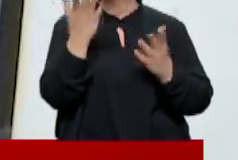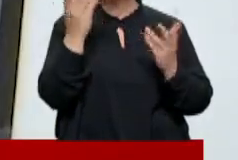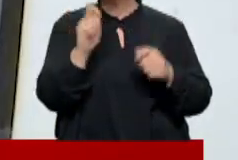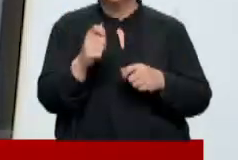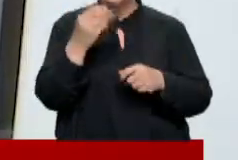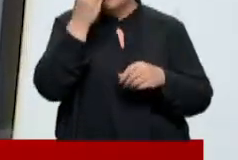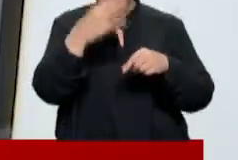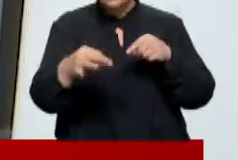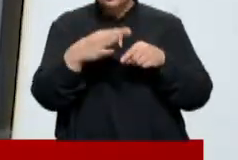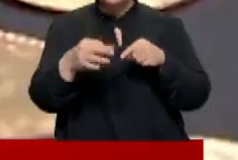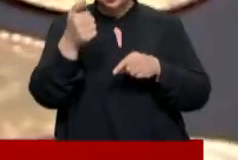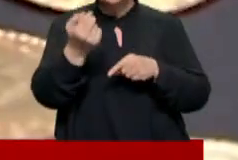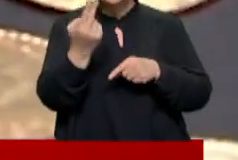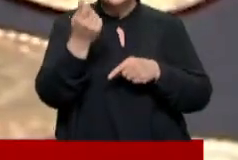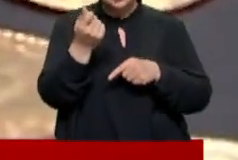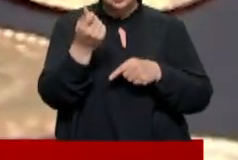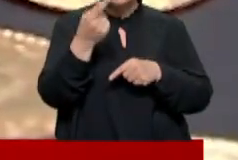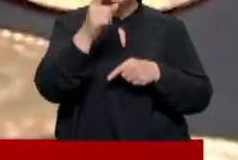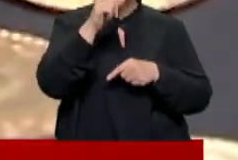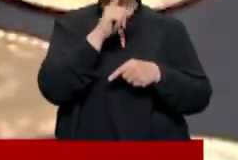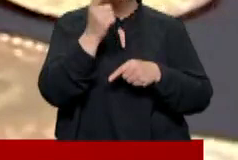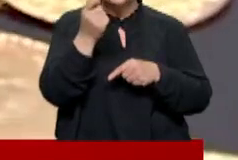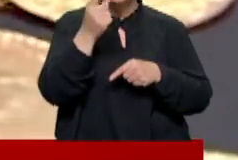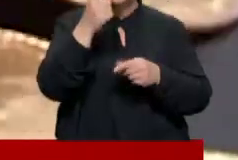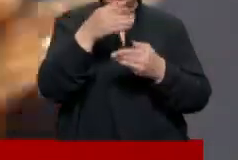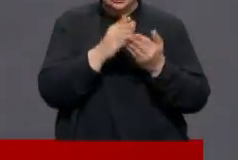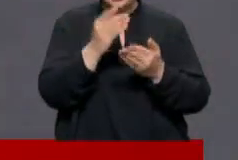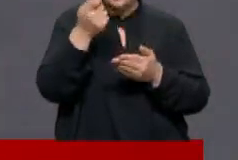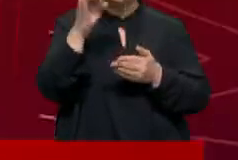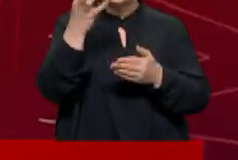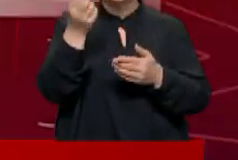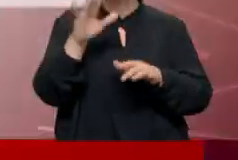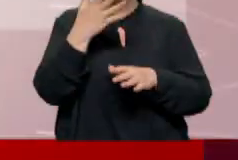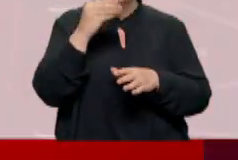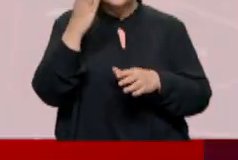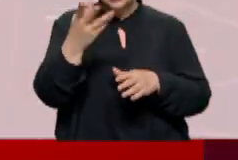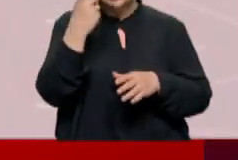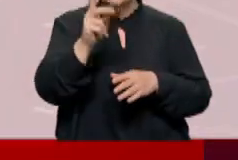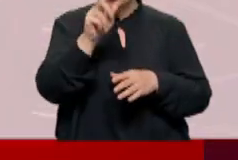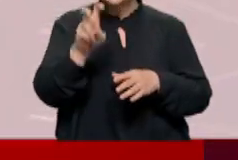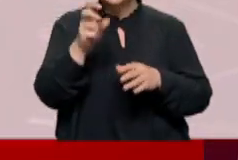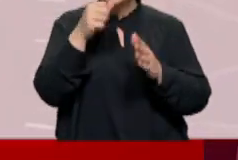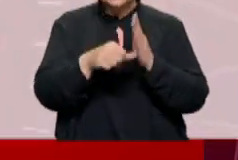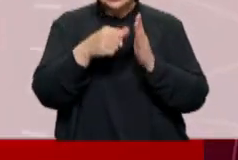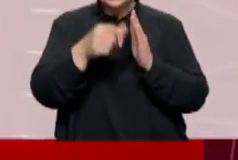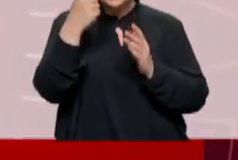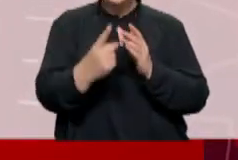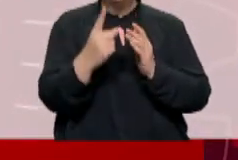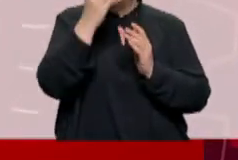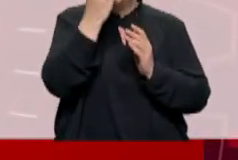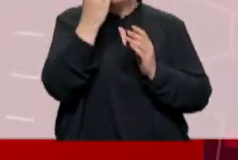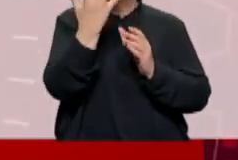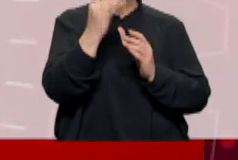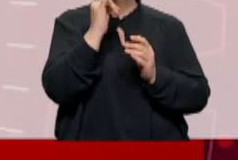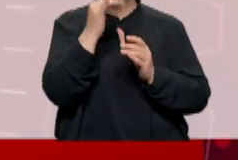yapacak? Maydanoz 6 lira 7 lira. 1100 lirayla bugün bir çeyrek altın bile alamayan emekli 2018'deki ilk ikramiyesiyle